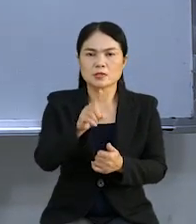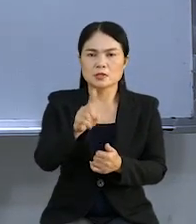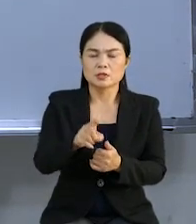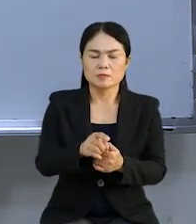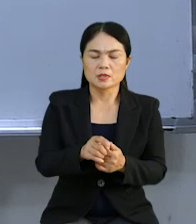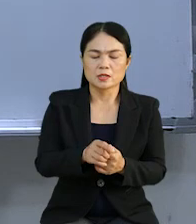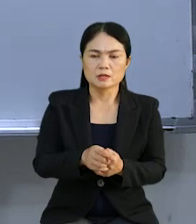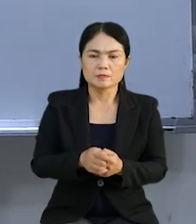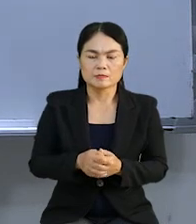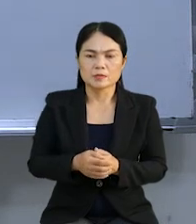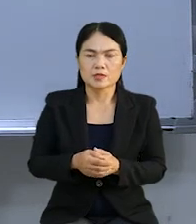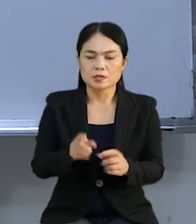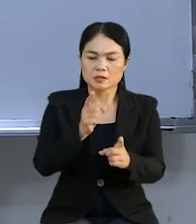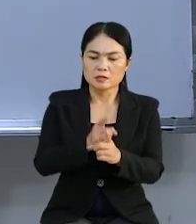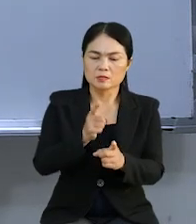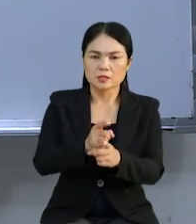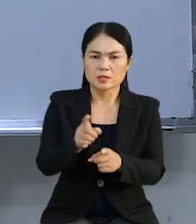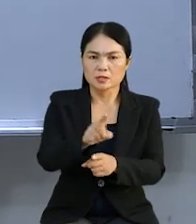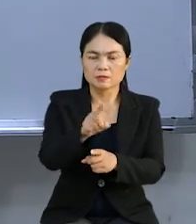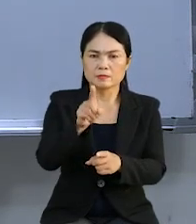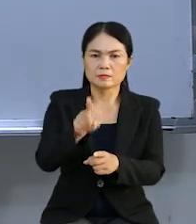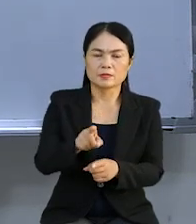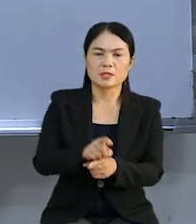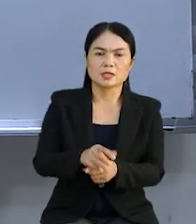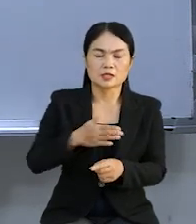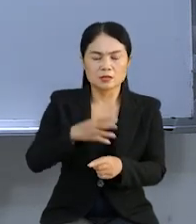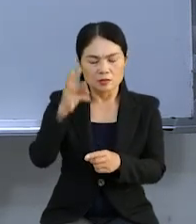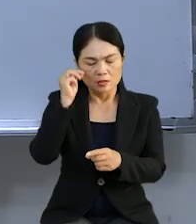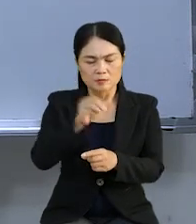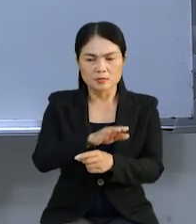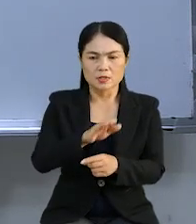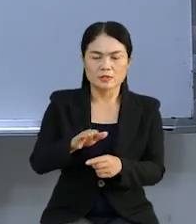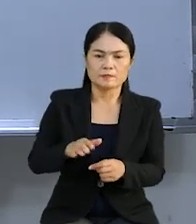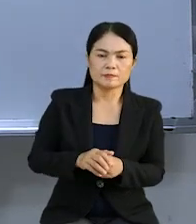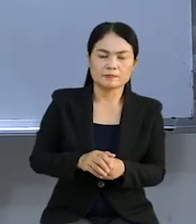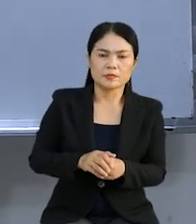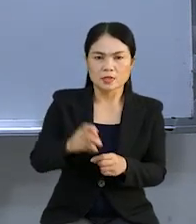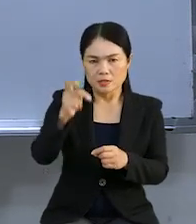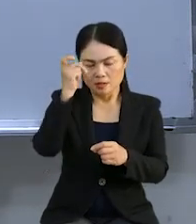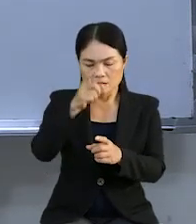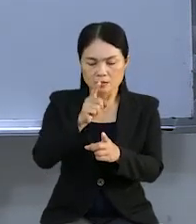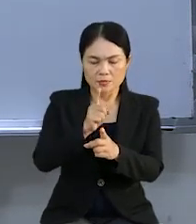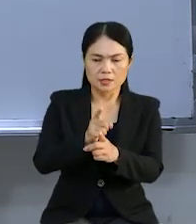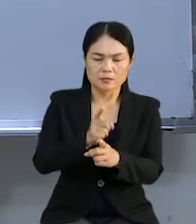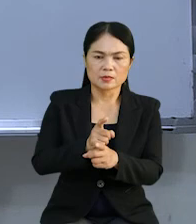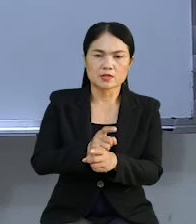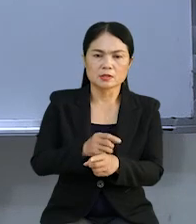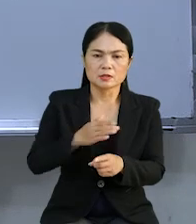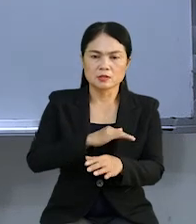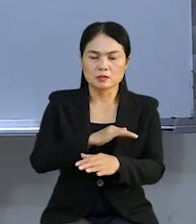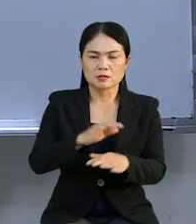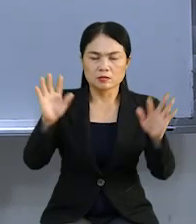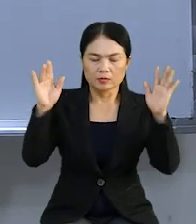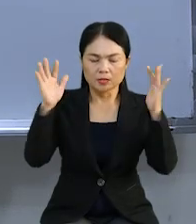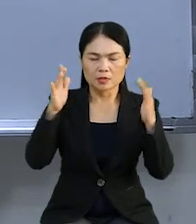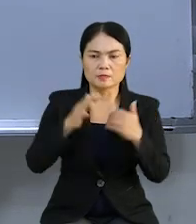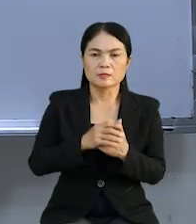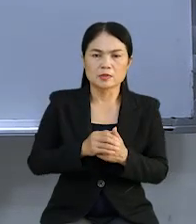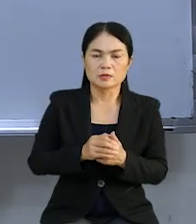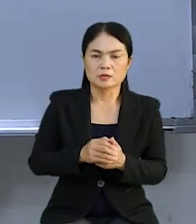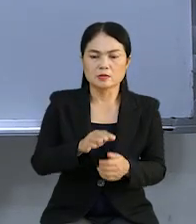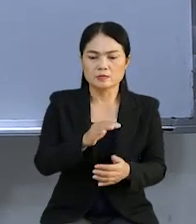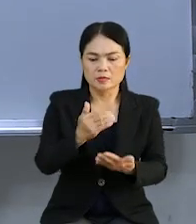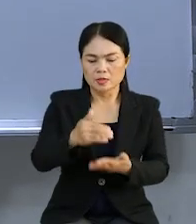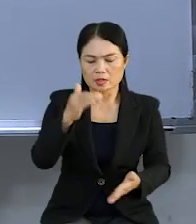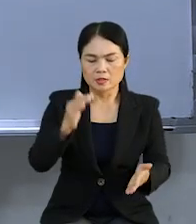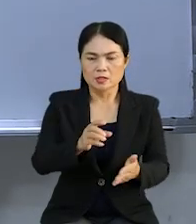ต่ซีขี้เนียได้หรือเต้ตรำเตอร์ได้หรือเต้ก่อนบ้านลูกครูส่งคำทักโกนนะกัดบ้านตรำเตอร์บ้านลูกครูส้มอ๊อฟอสาโต้บ้านโกนซ